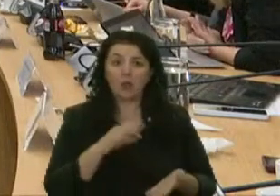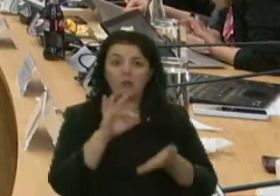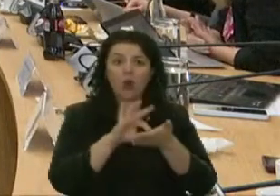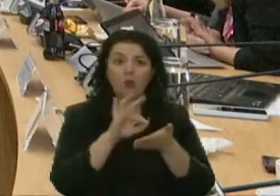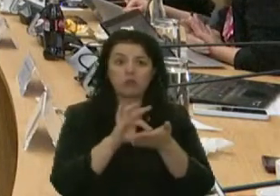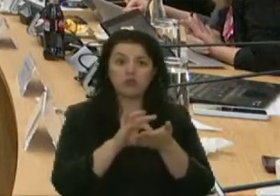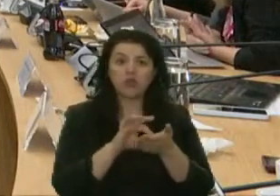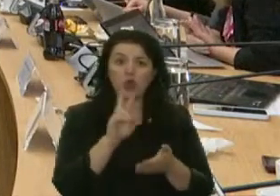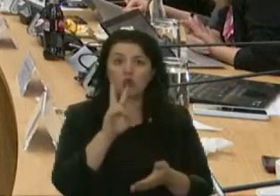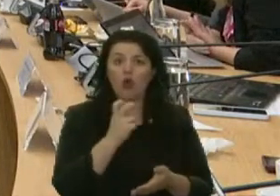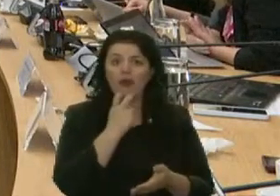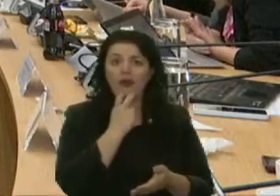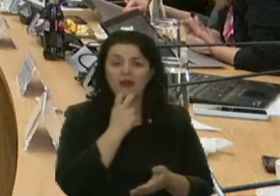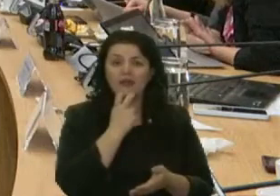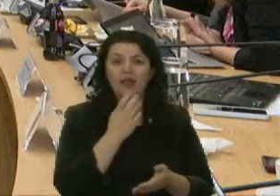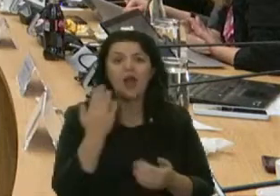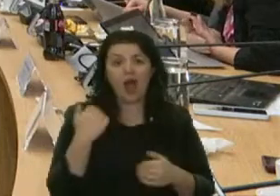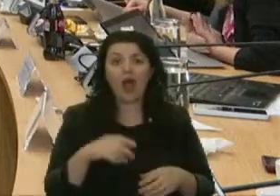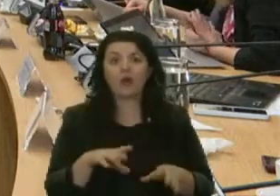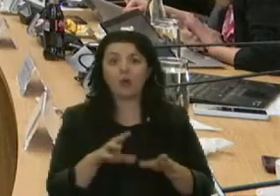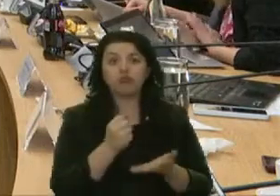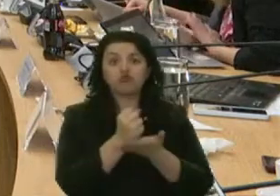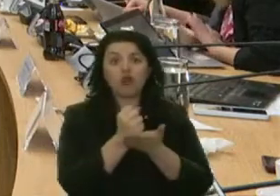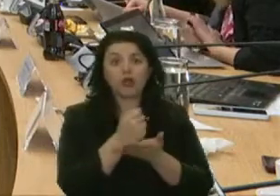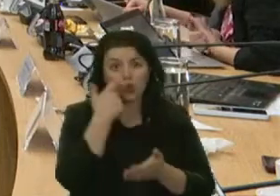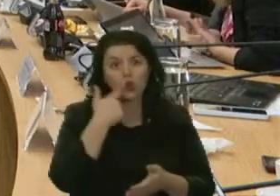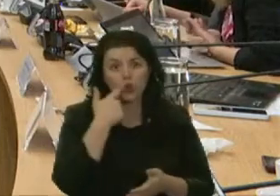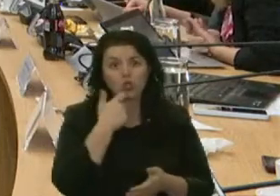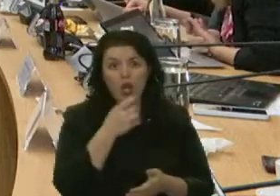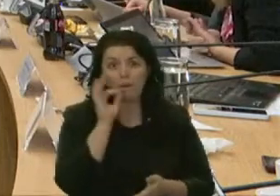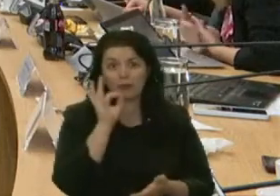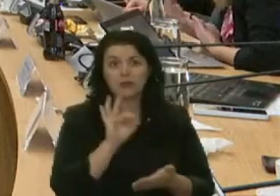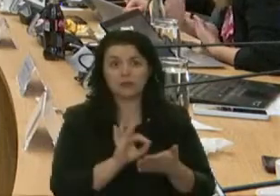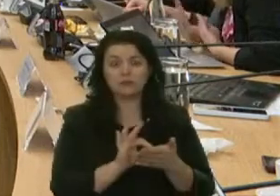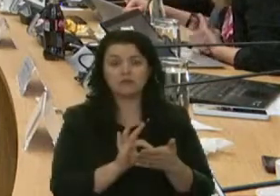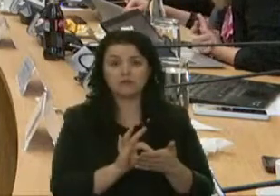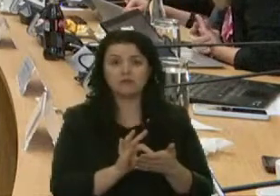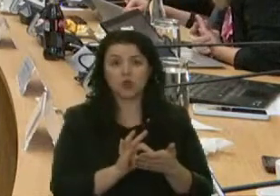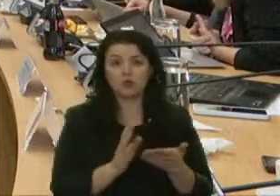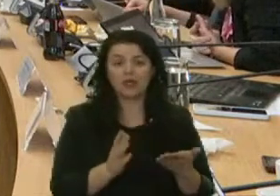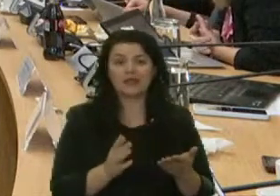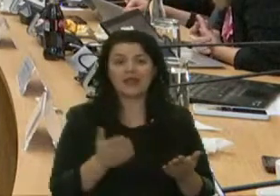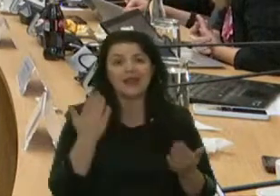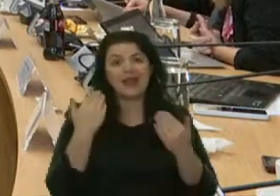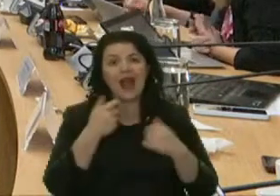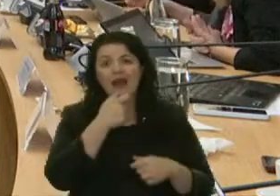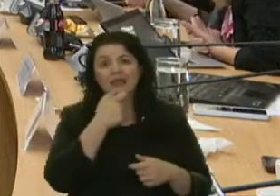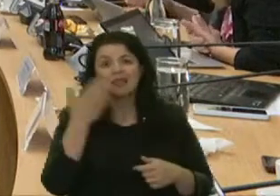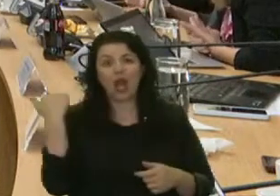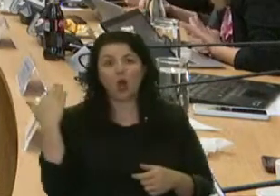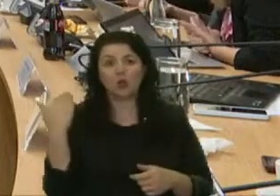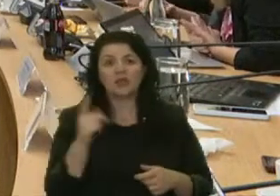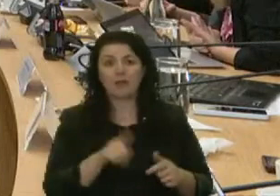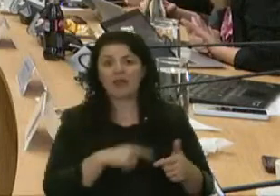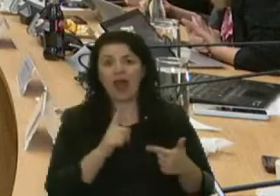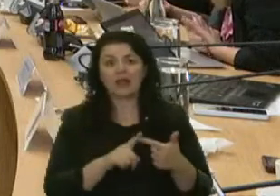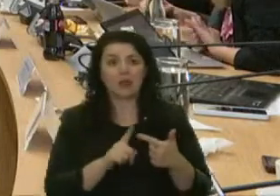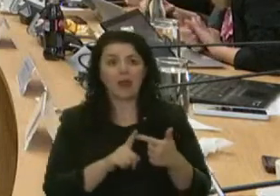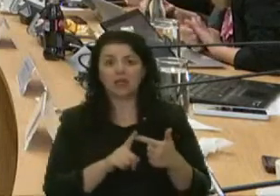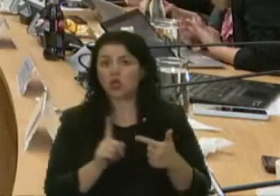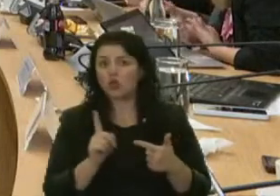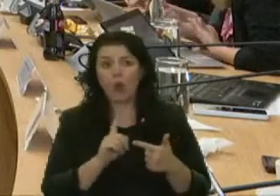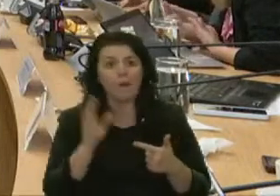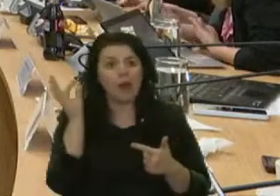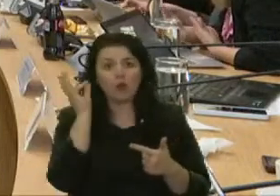regăsit în bugetul Clujului așa cum ne a spus la ultimele ședințe de anii trecuți pe de altă parte nu am